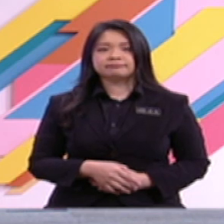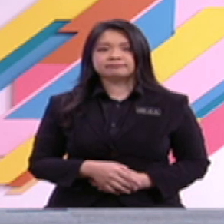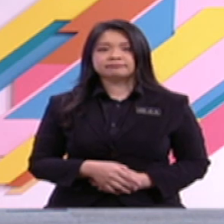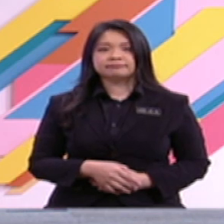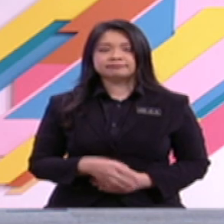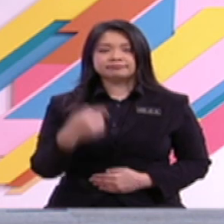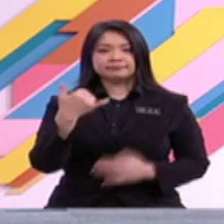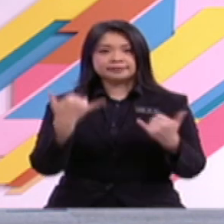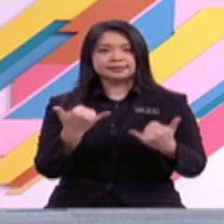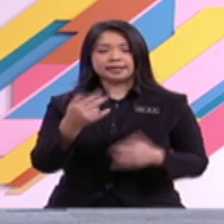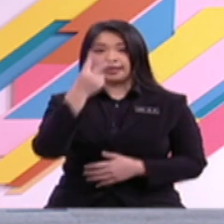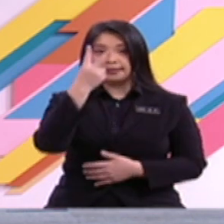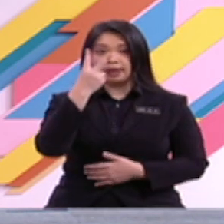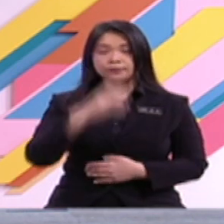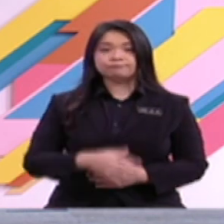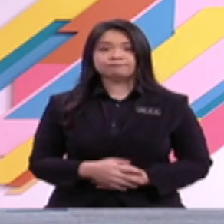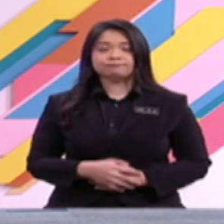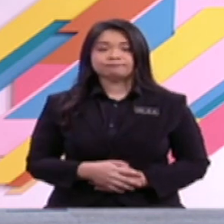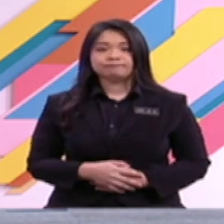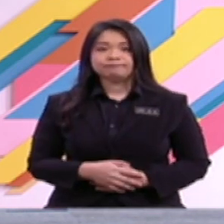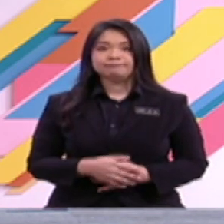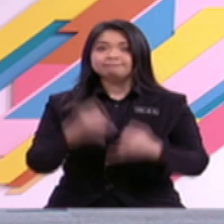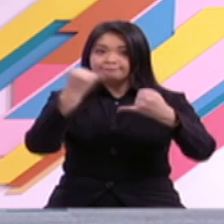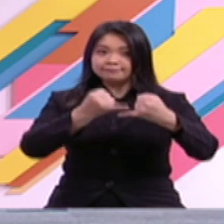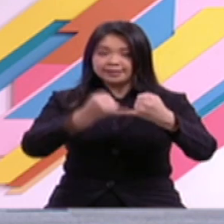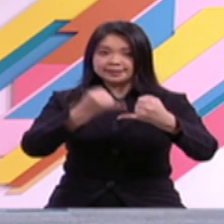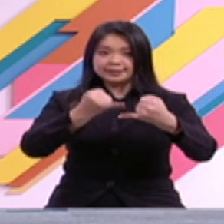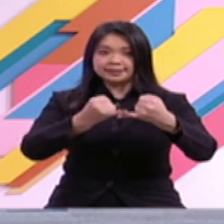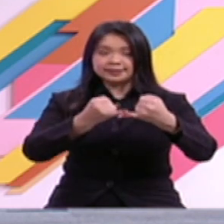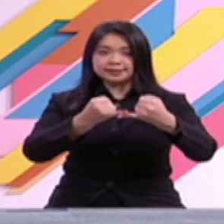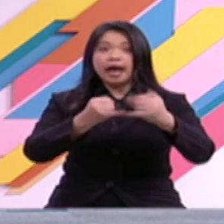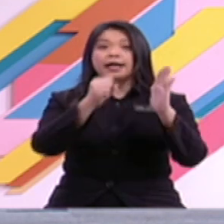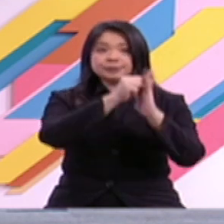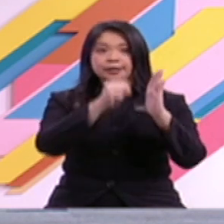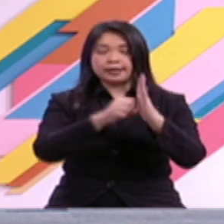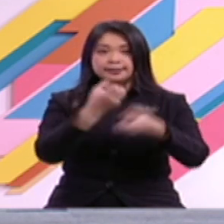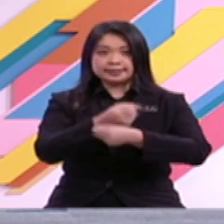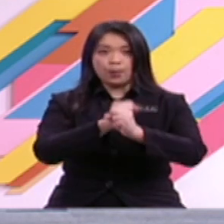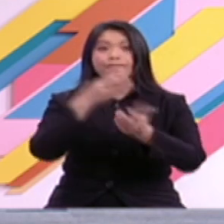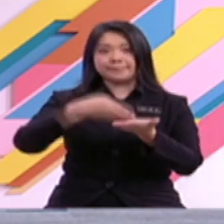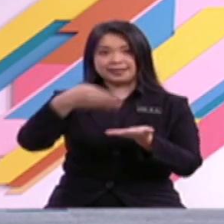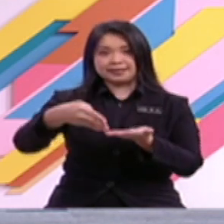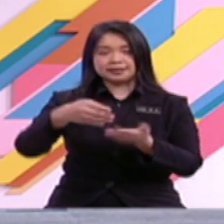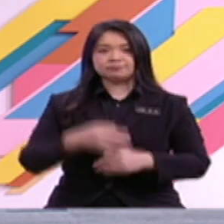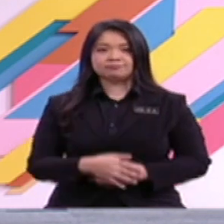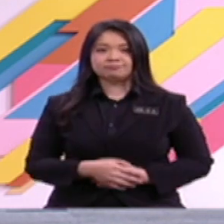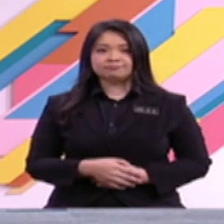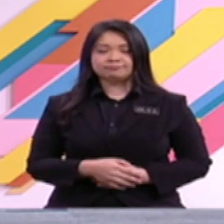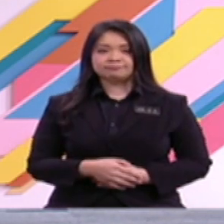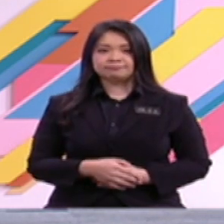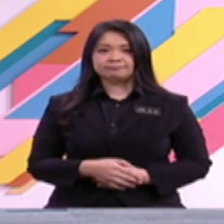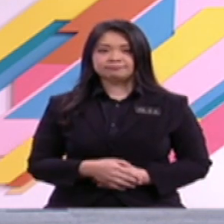tengok dia seterusnya jeruk yang terakhir Oke oke syarat sewa beli secara sewa-beli